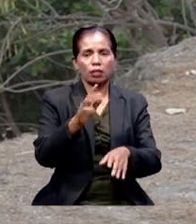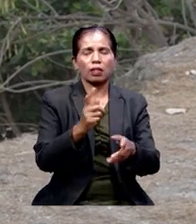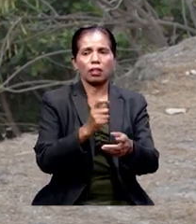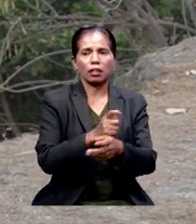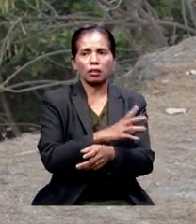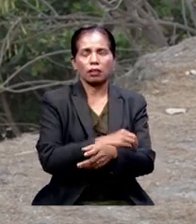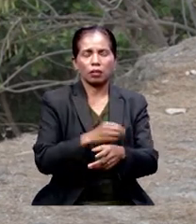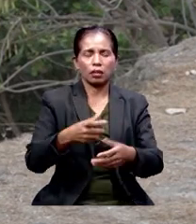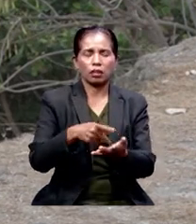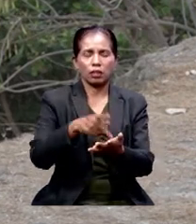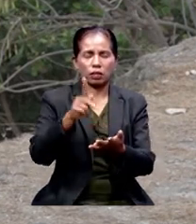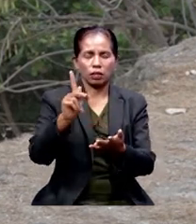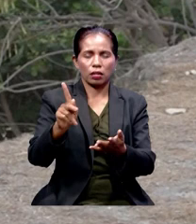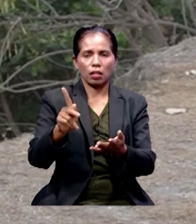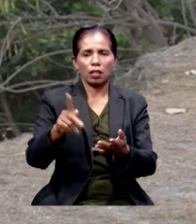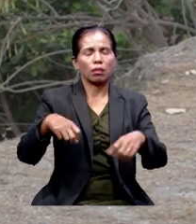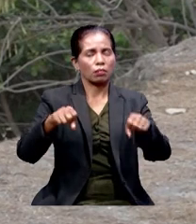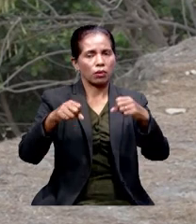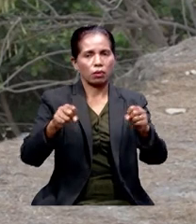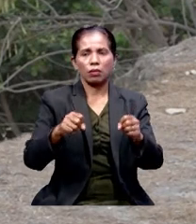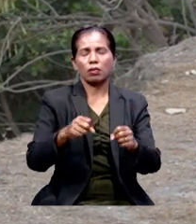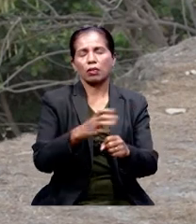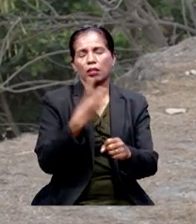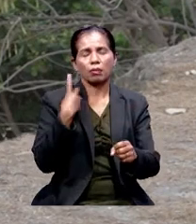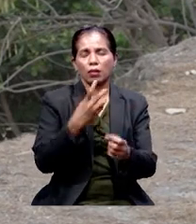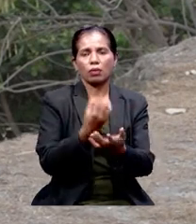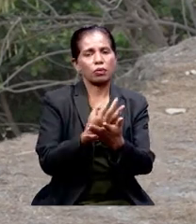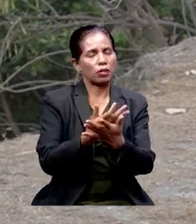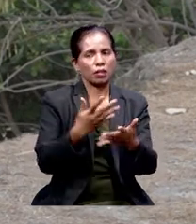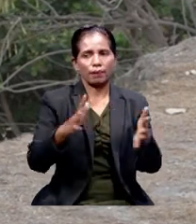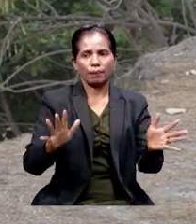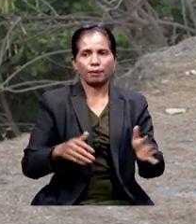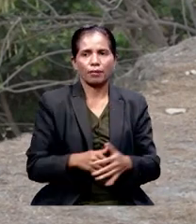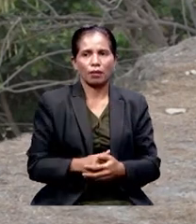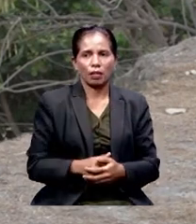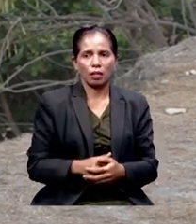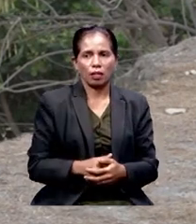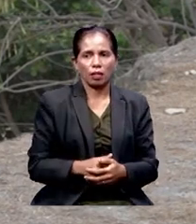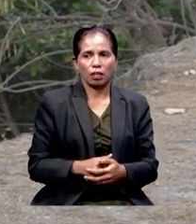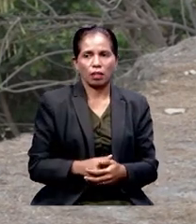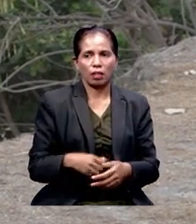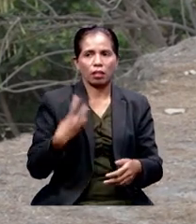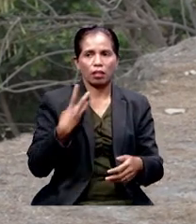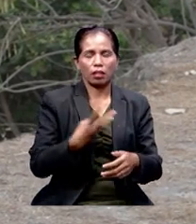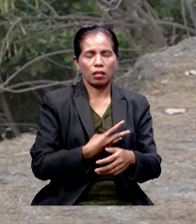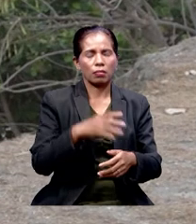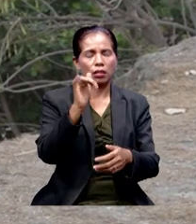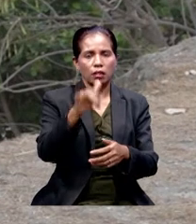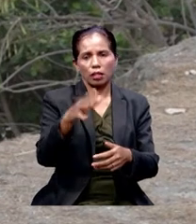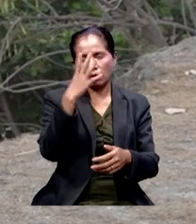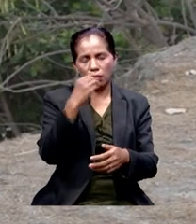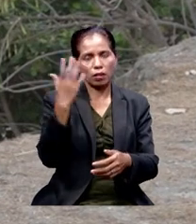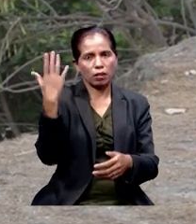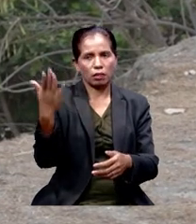oze ke la dit be osa la iha mami para te sa ba hala surat sa ba sa teret kar ke ami kal tahan le na ba to